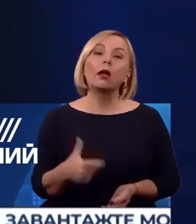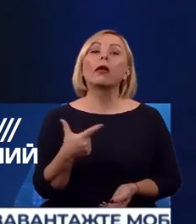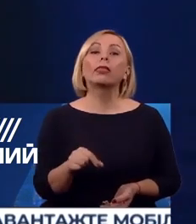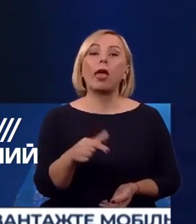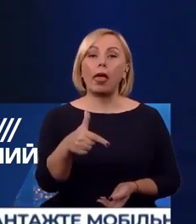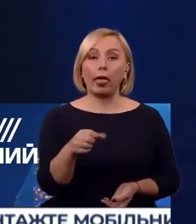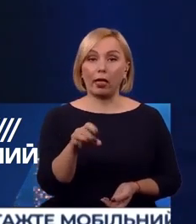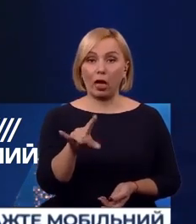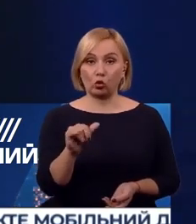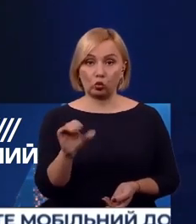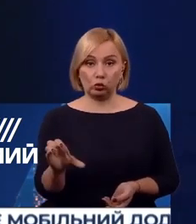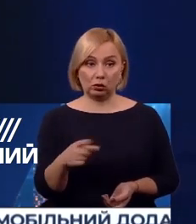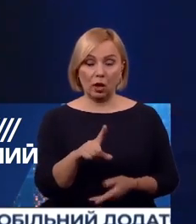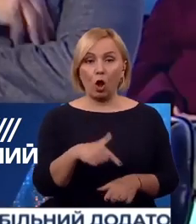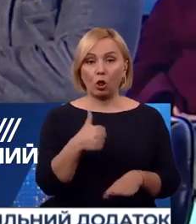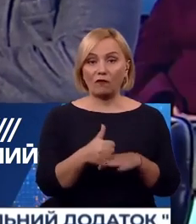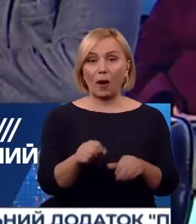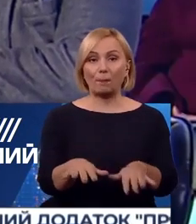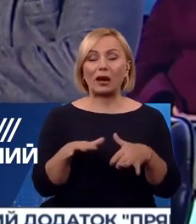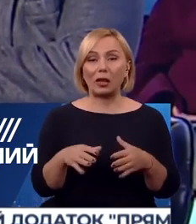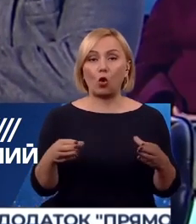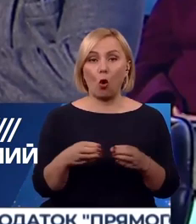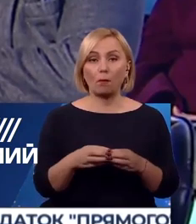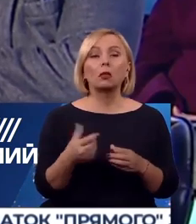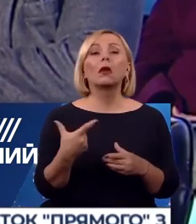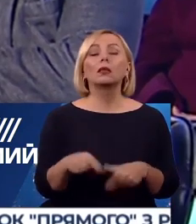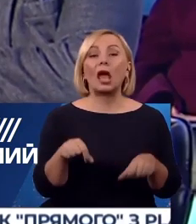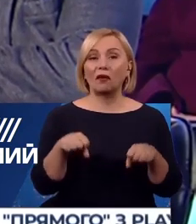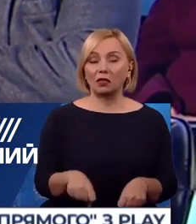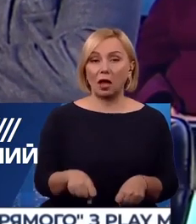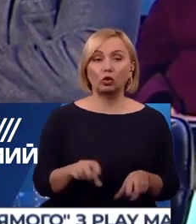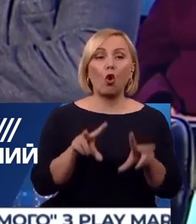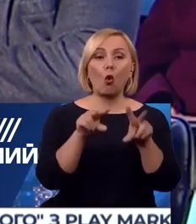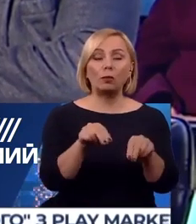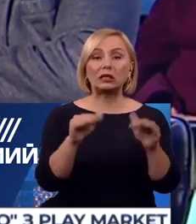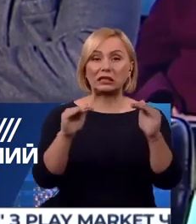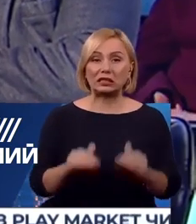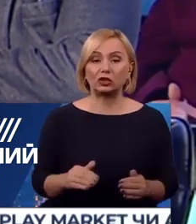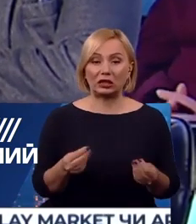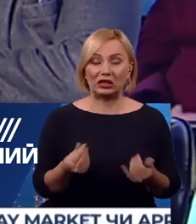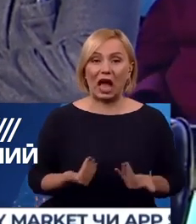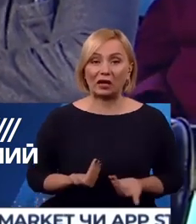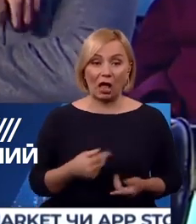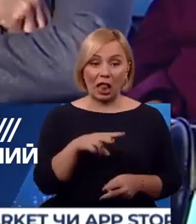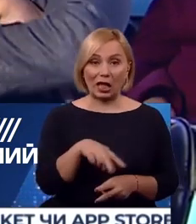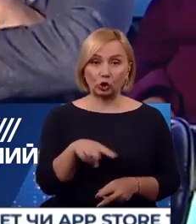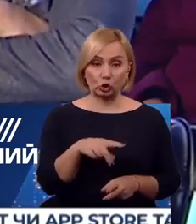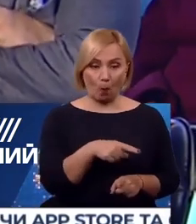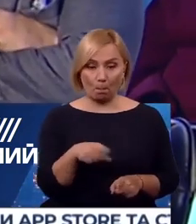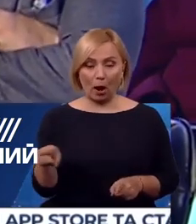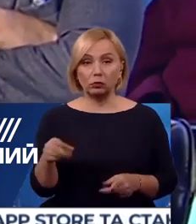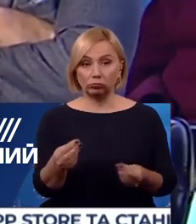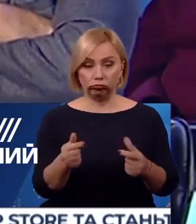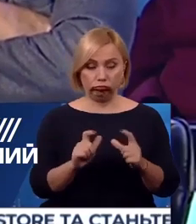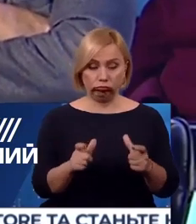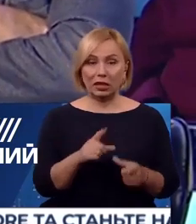Він же голова парламентського комітету. Де влада? Де обіцяне зниження тарифів? Он іде листопад місяць, і люди отримають